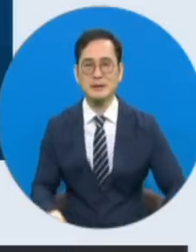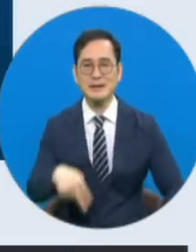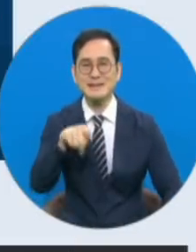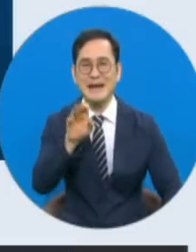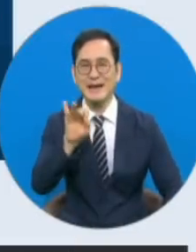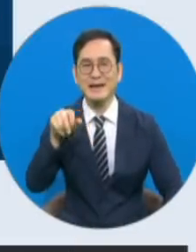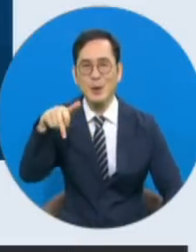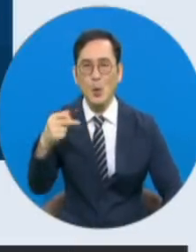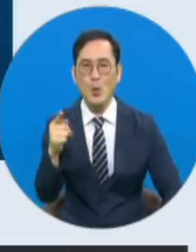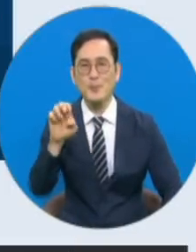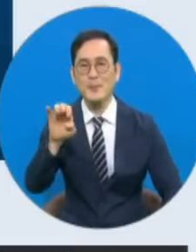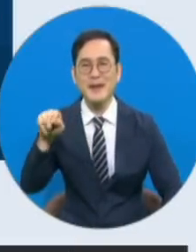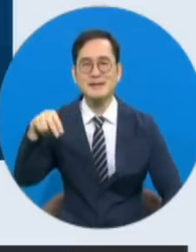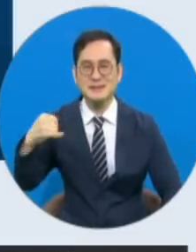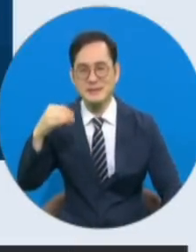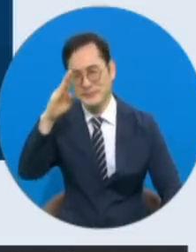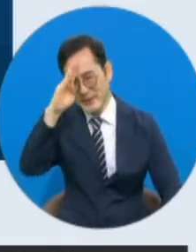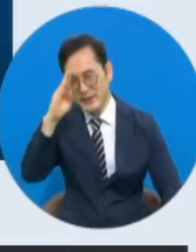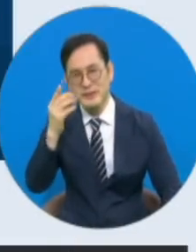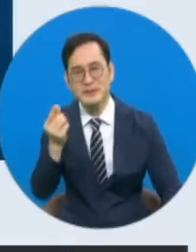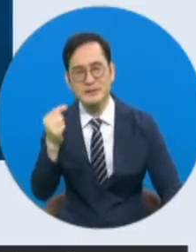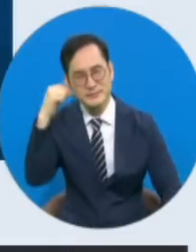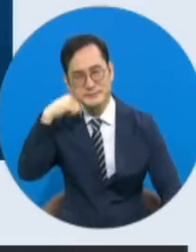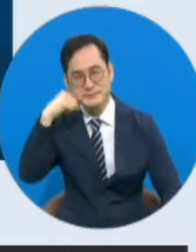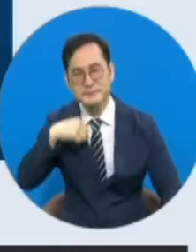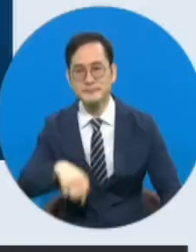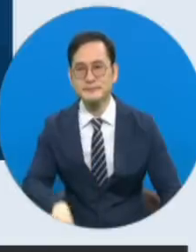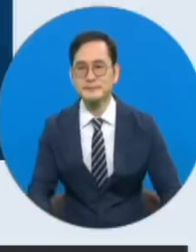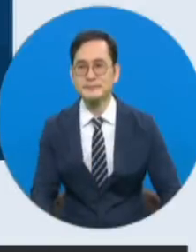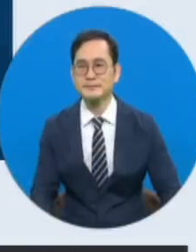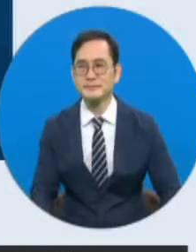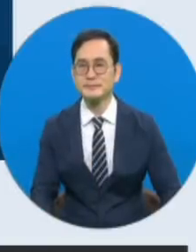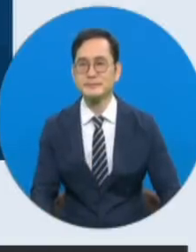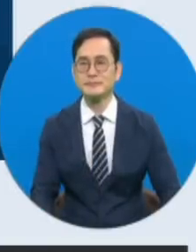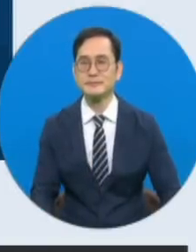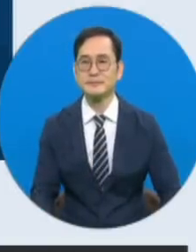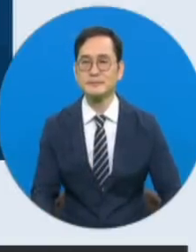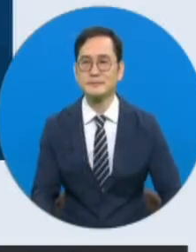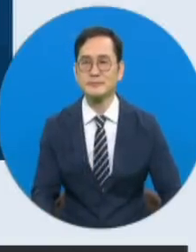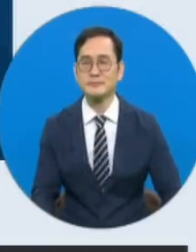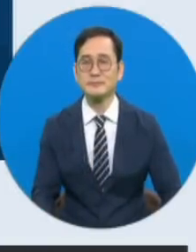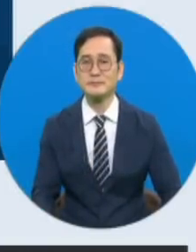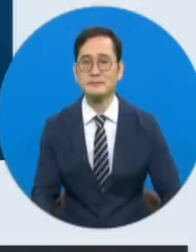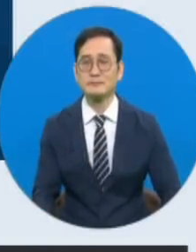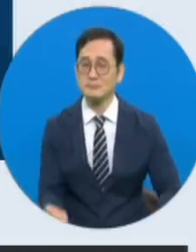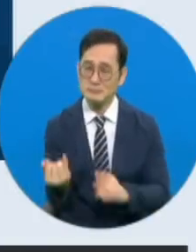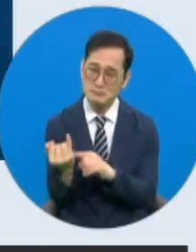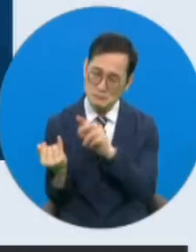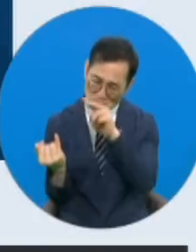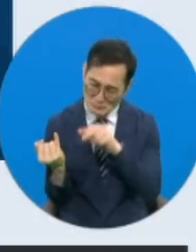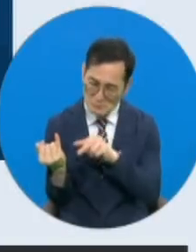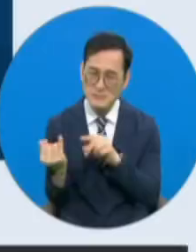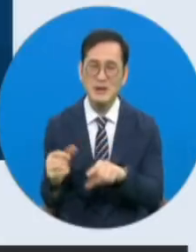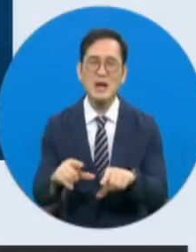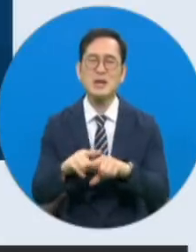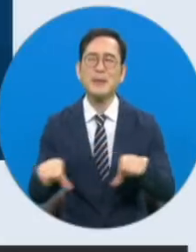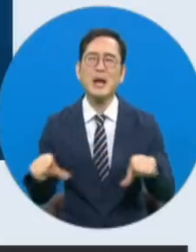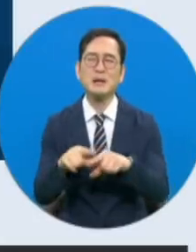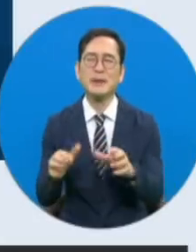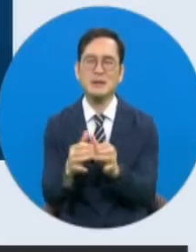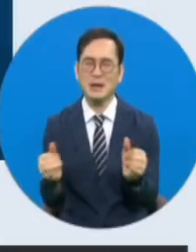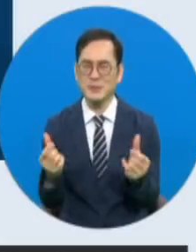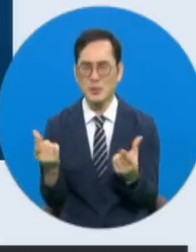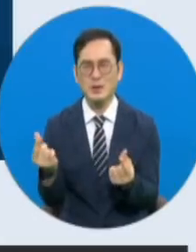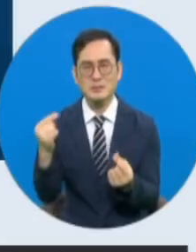성향을 검사 검토 중이다 신상이 공개됐는데 너무나도 그냥 평범한 우리 주변에 20대